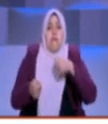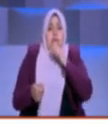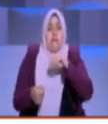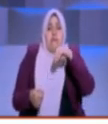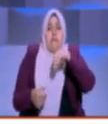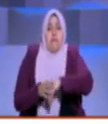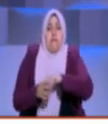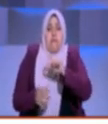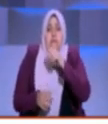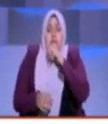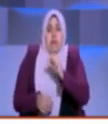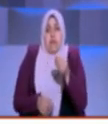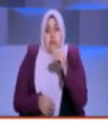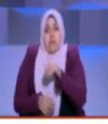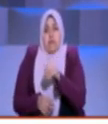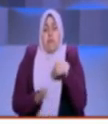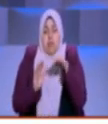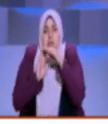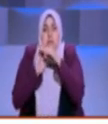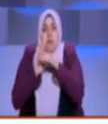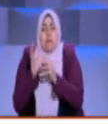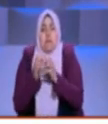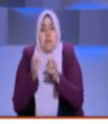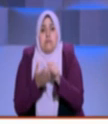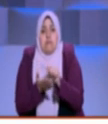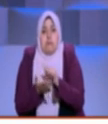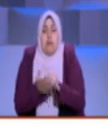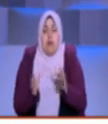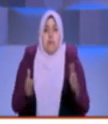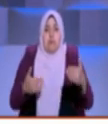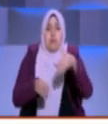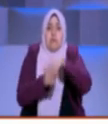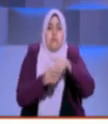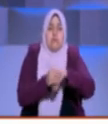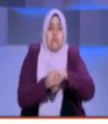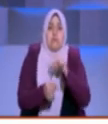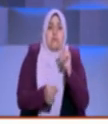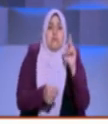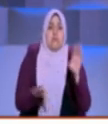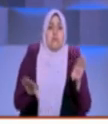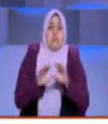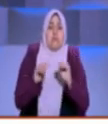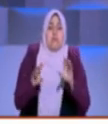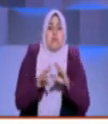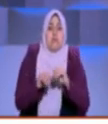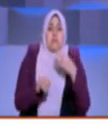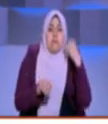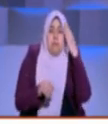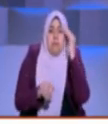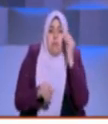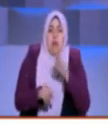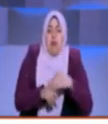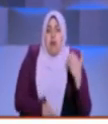وخيمة، ومنظمات عدة وتحديدا صندوق النقد الدولي والبنك المركزي الأوروبي كانا يتحدثان عن أرقام بالغة